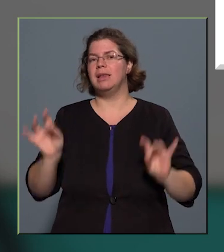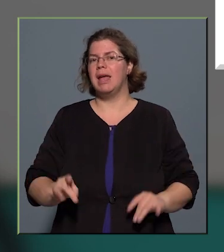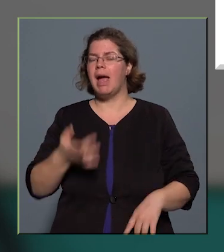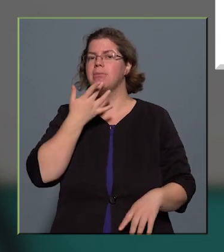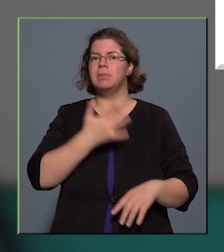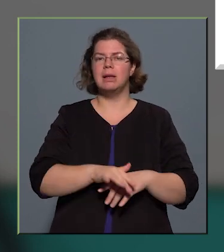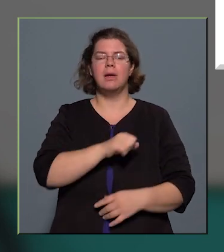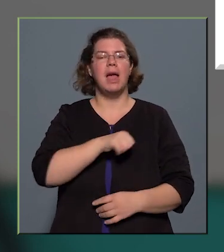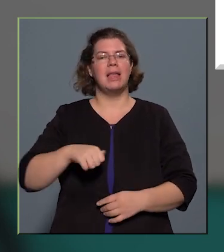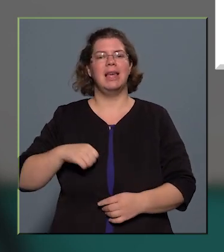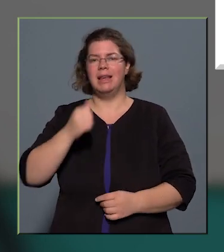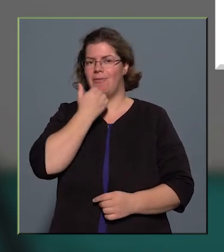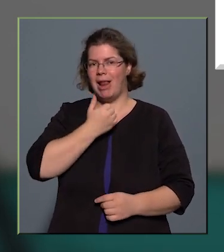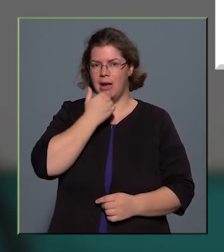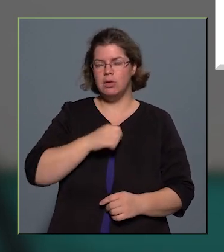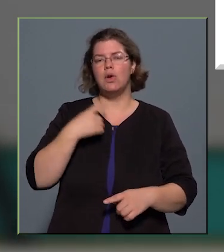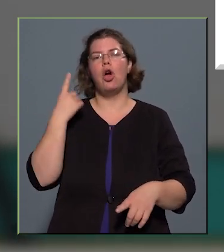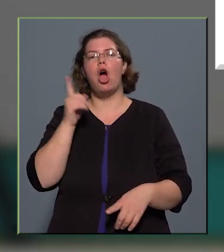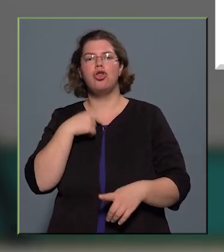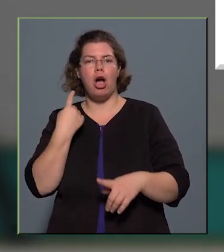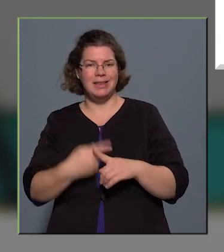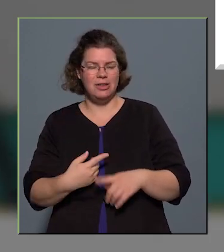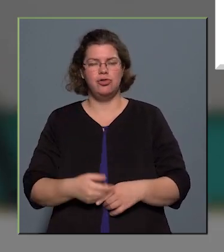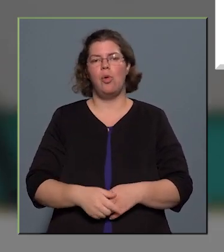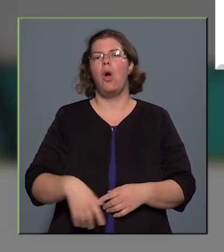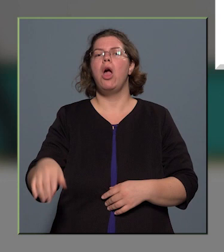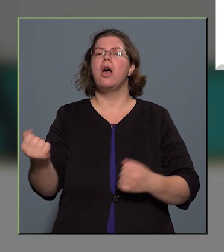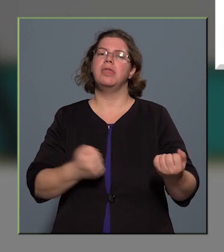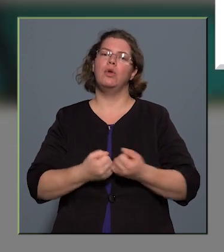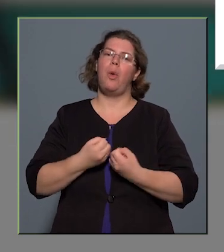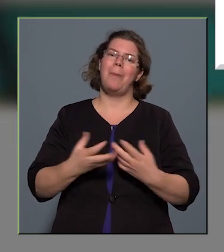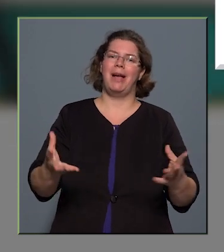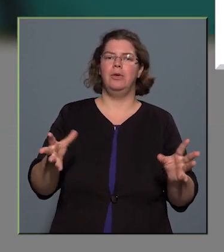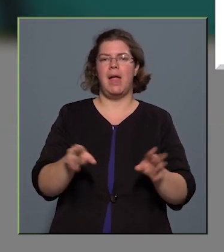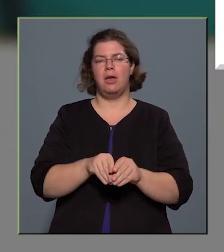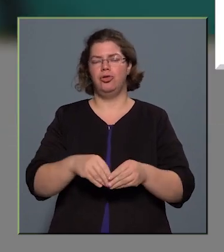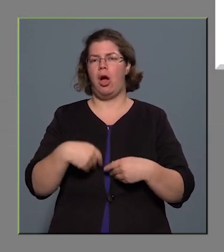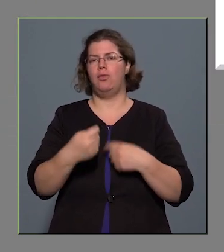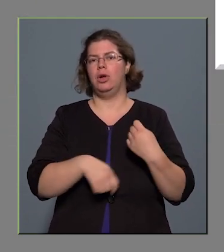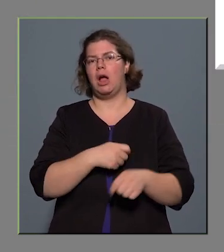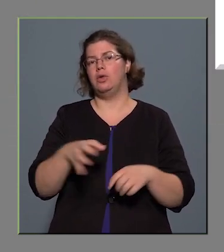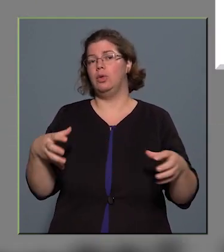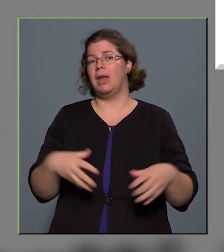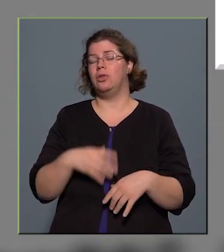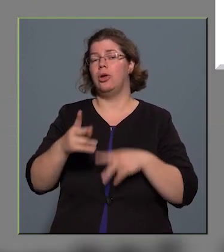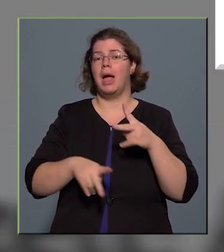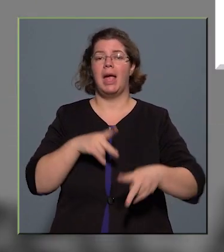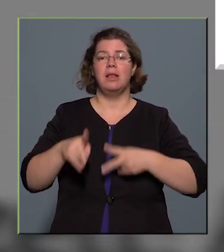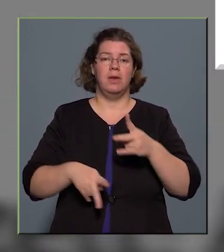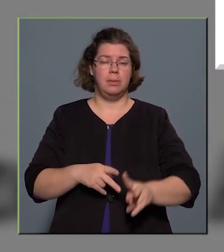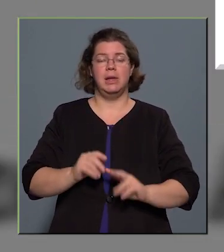az egyéni vállalkozások, a taxisok, az automegosztással foglalkozó társaságok